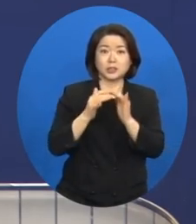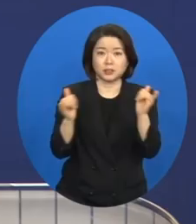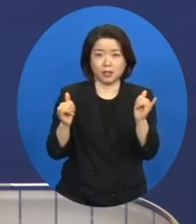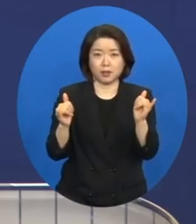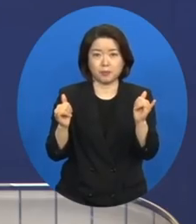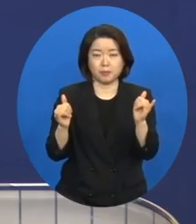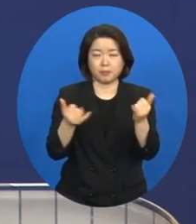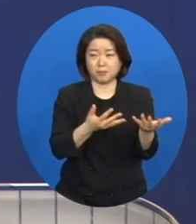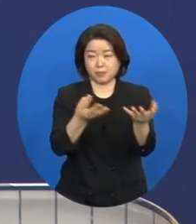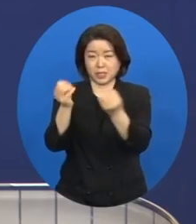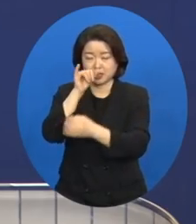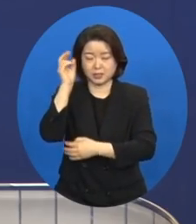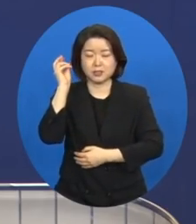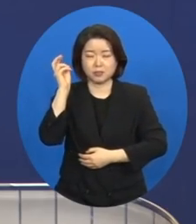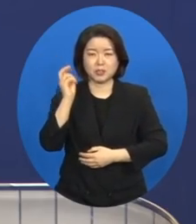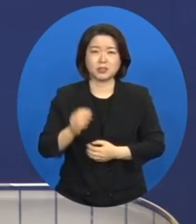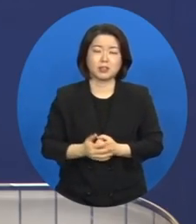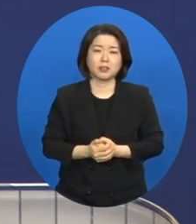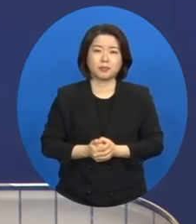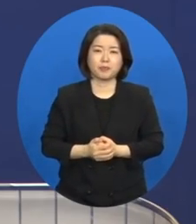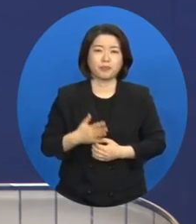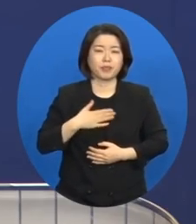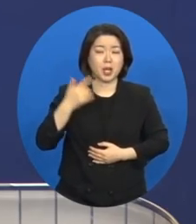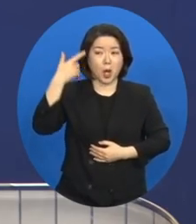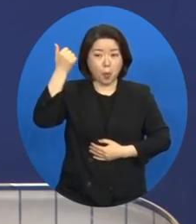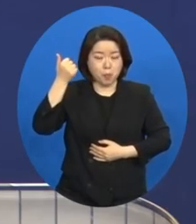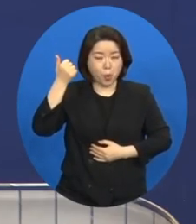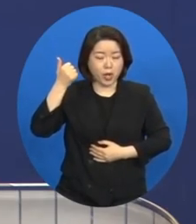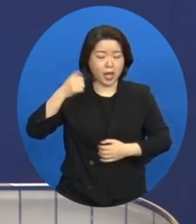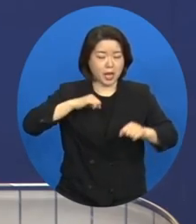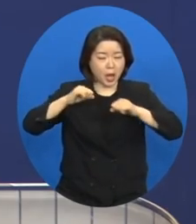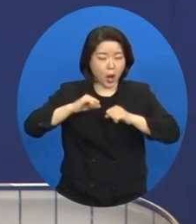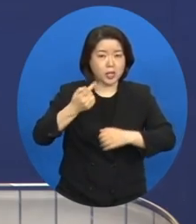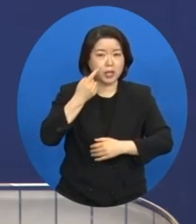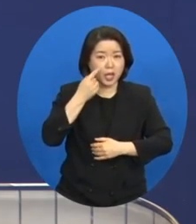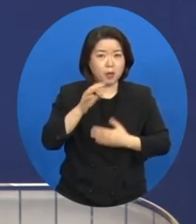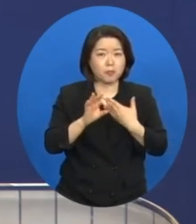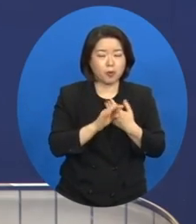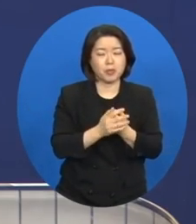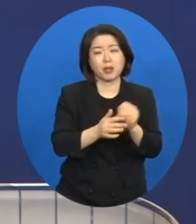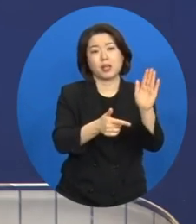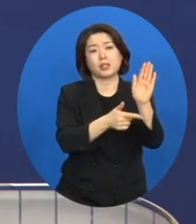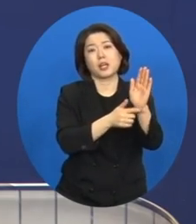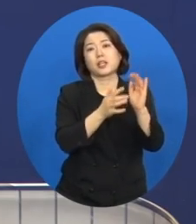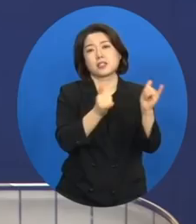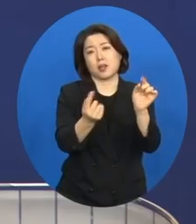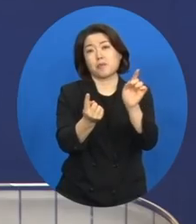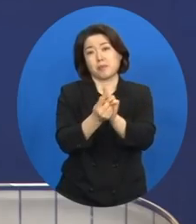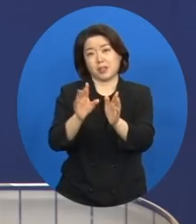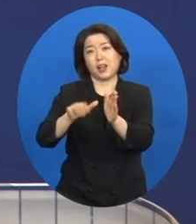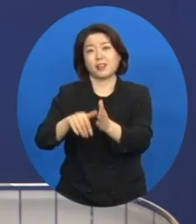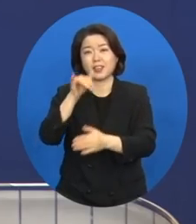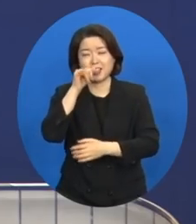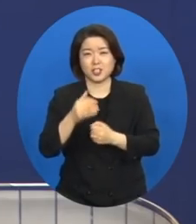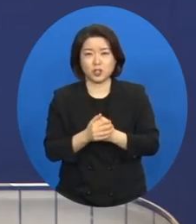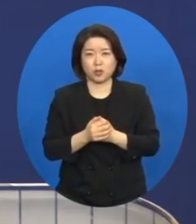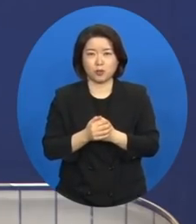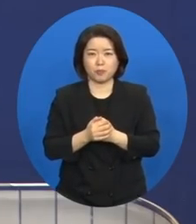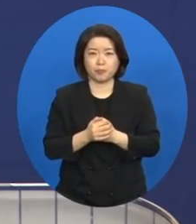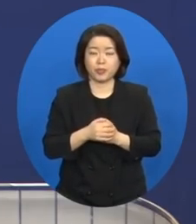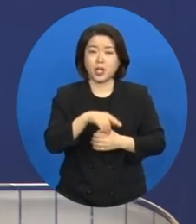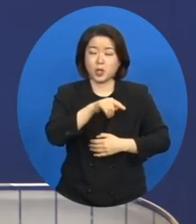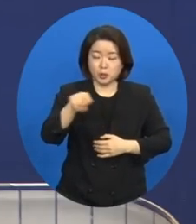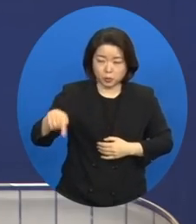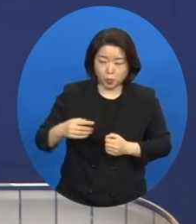사람들. 목회를 하다 보면 꼭 나다나엘과 같은 분들을 만나곤 합니다. 특히 이 중직자분들을 만나다가